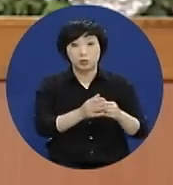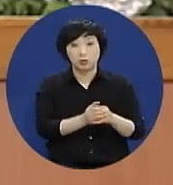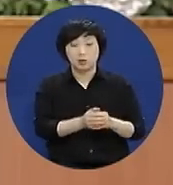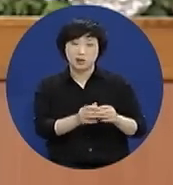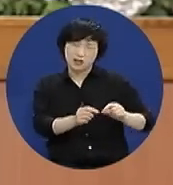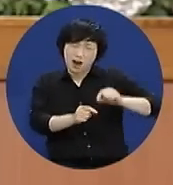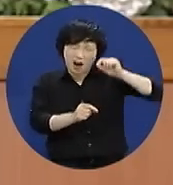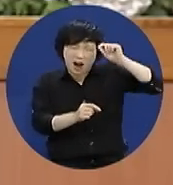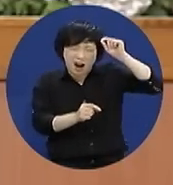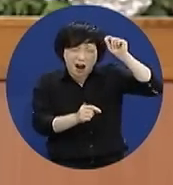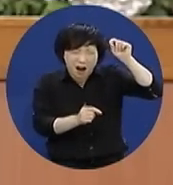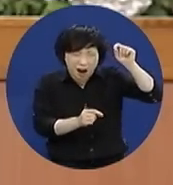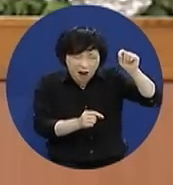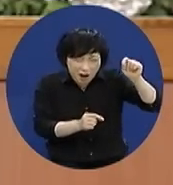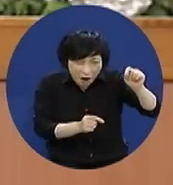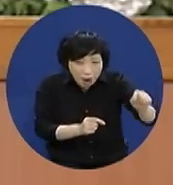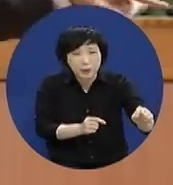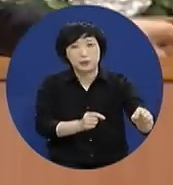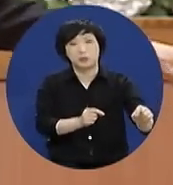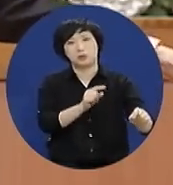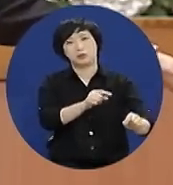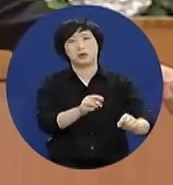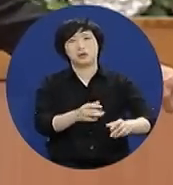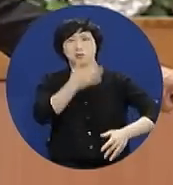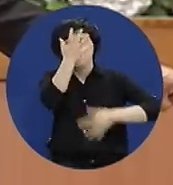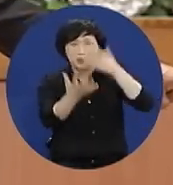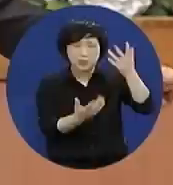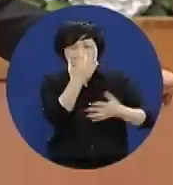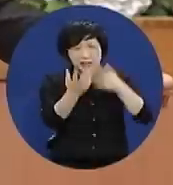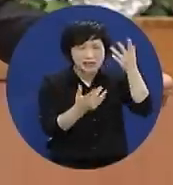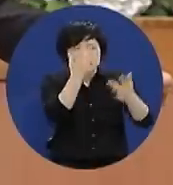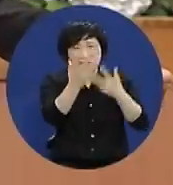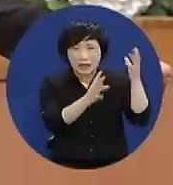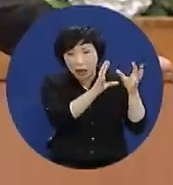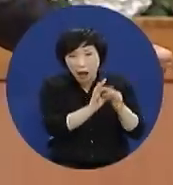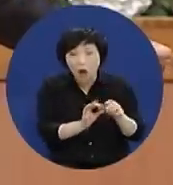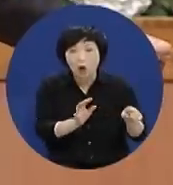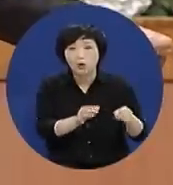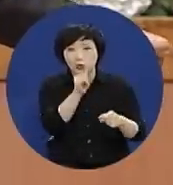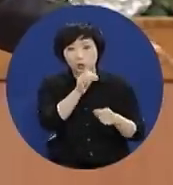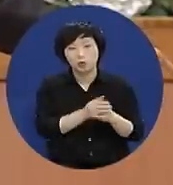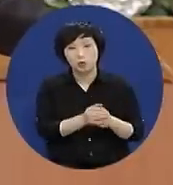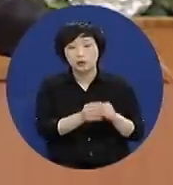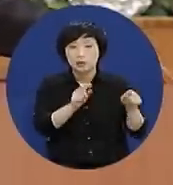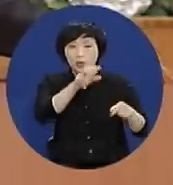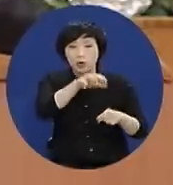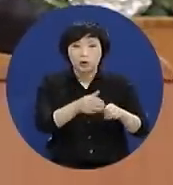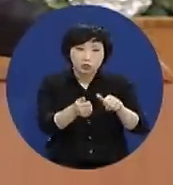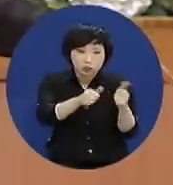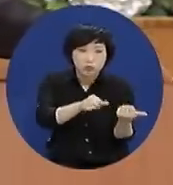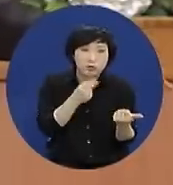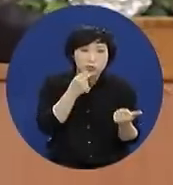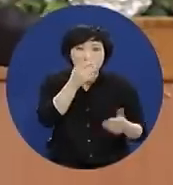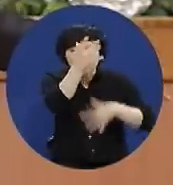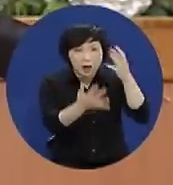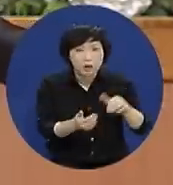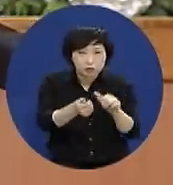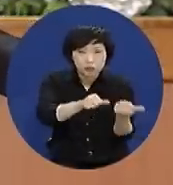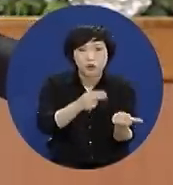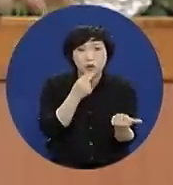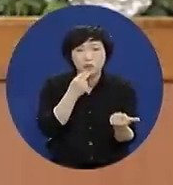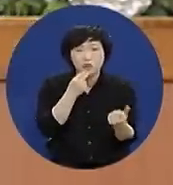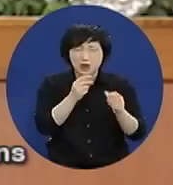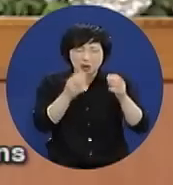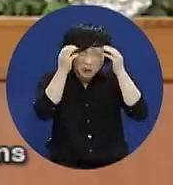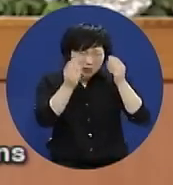よよ限りなく火が燃え上がるところですそこでは死にもしないでやけること